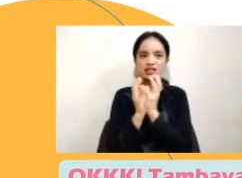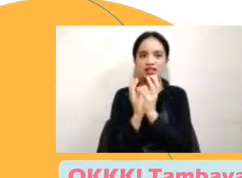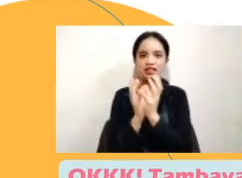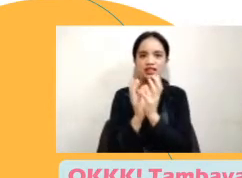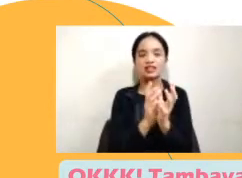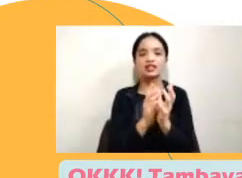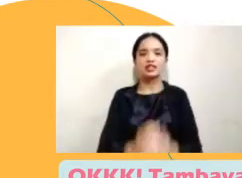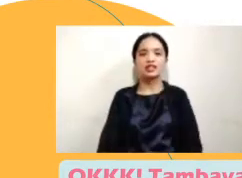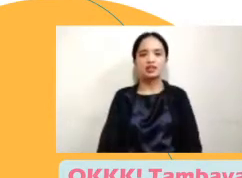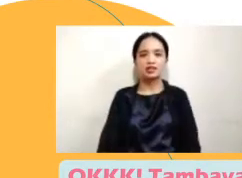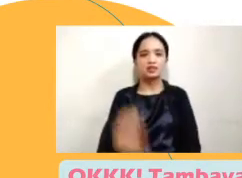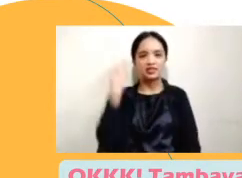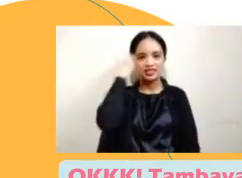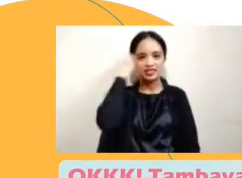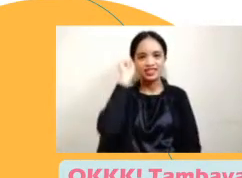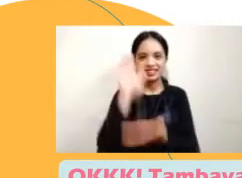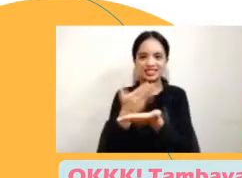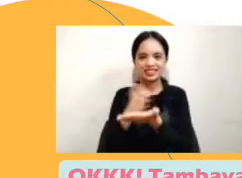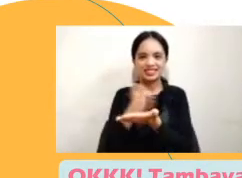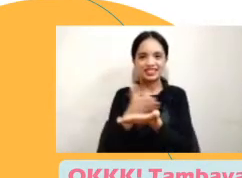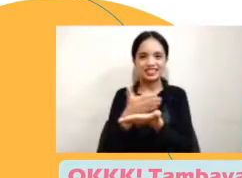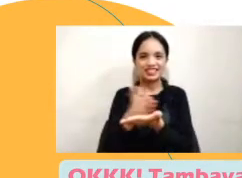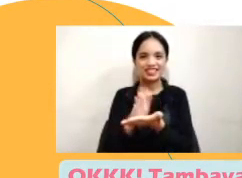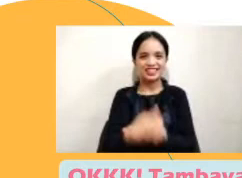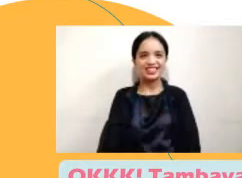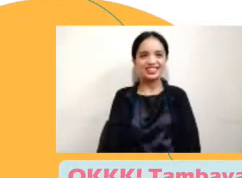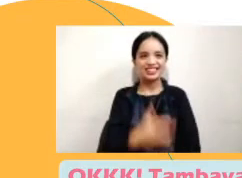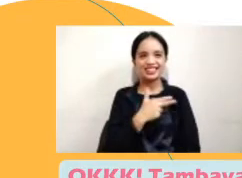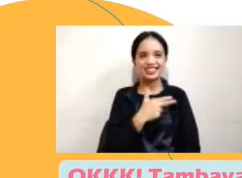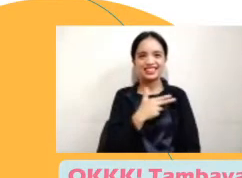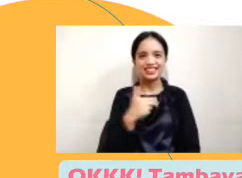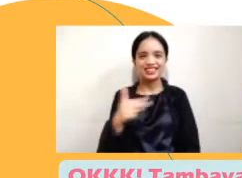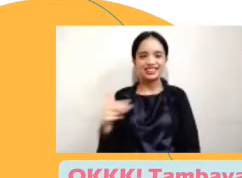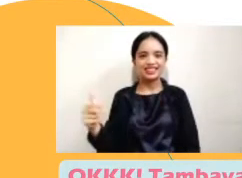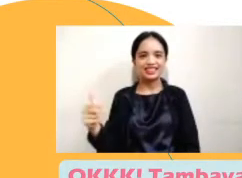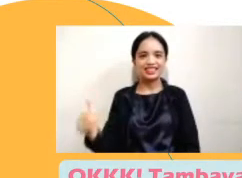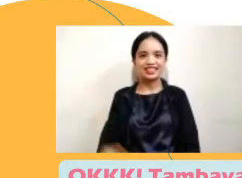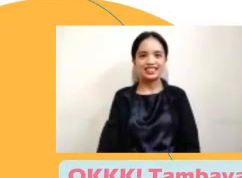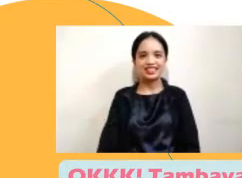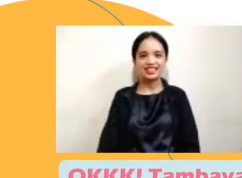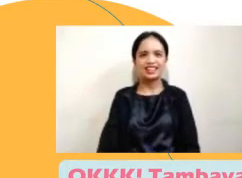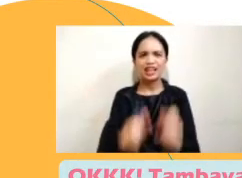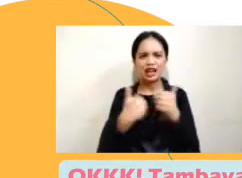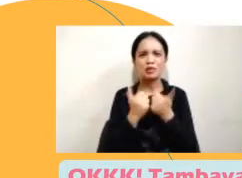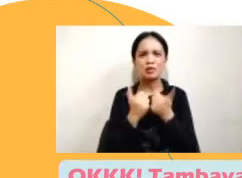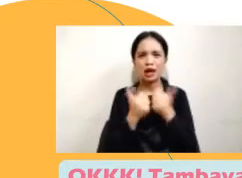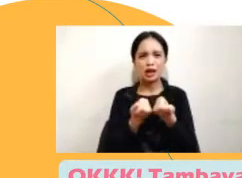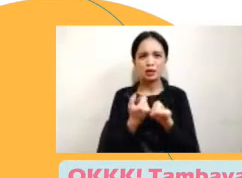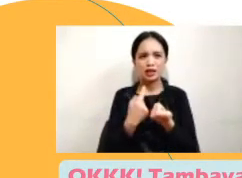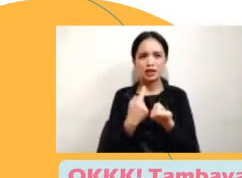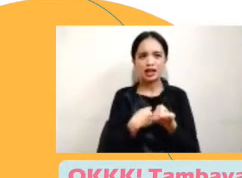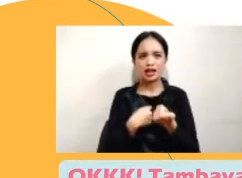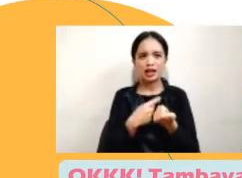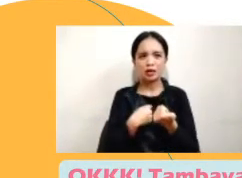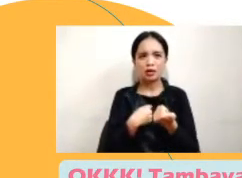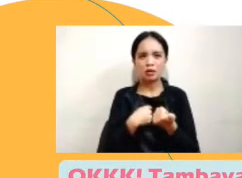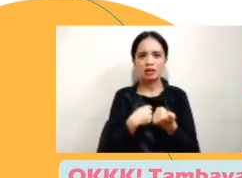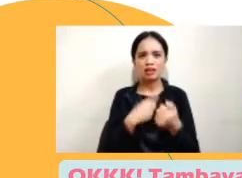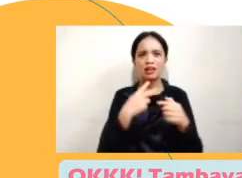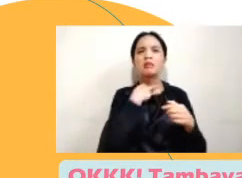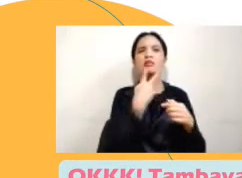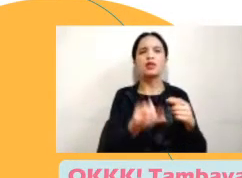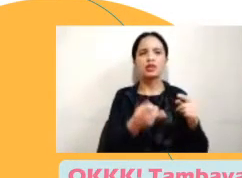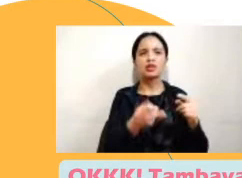O, Kuya Sig, share ka naman dyan! Eric, Ate Tere, paano po yan? Ako'y Sig Tonado.